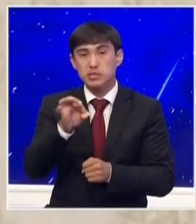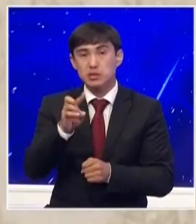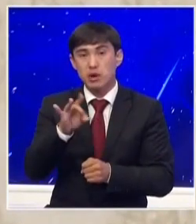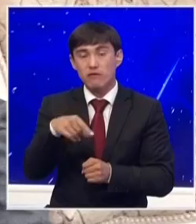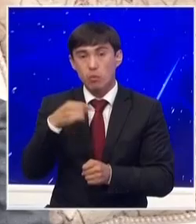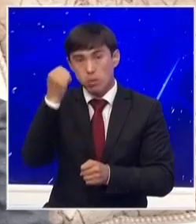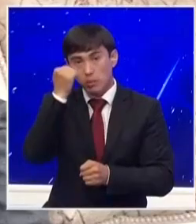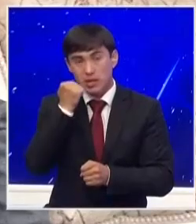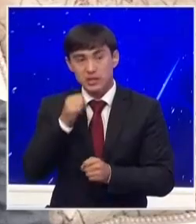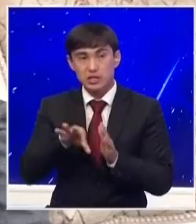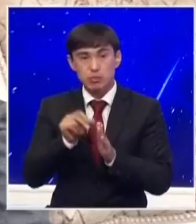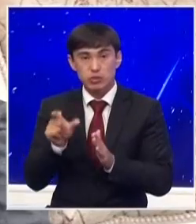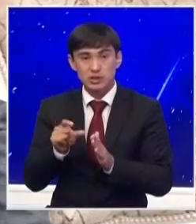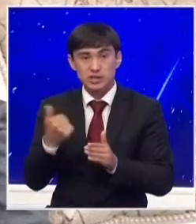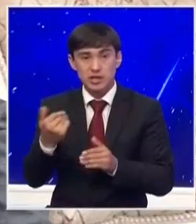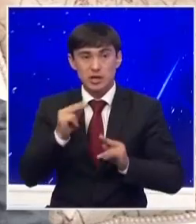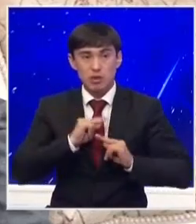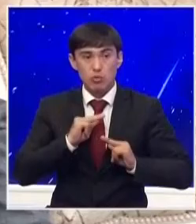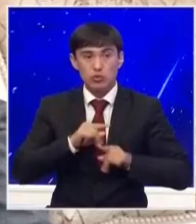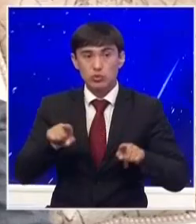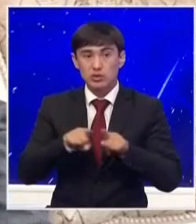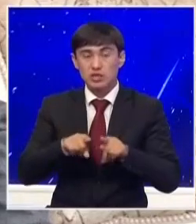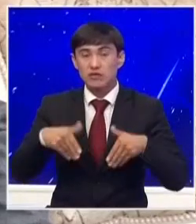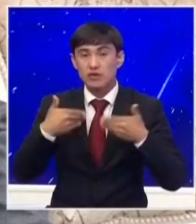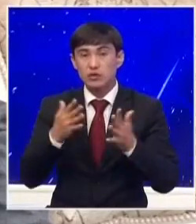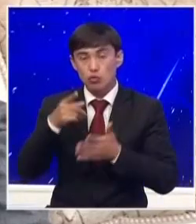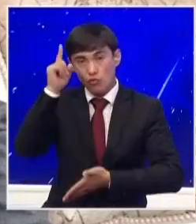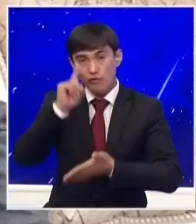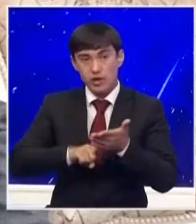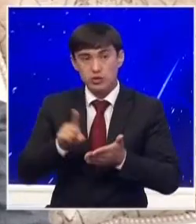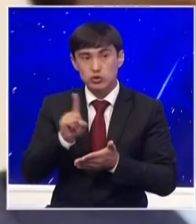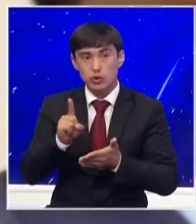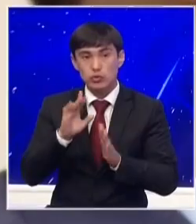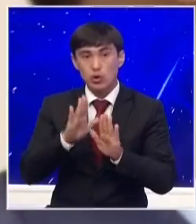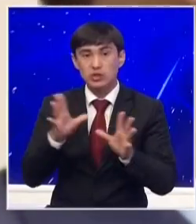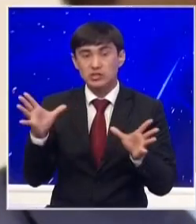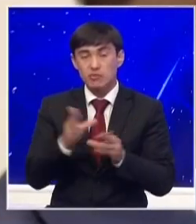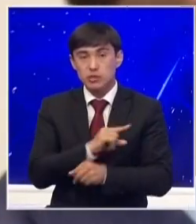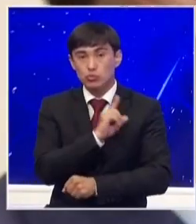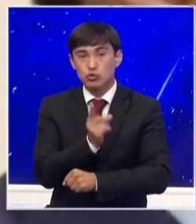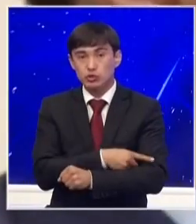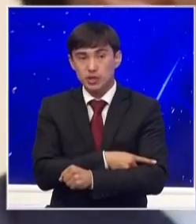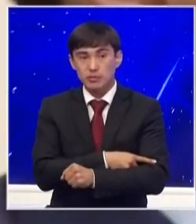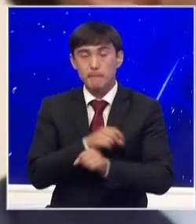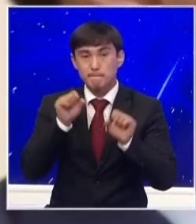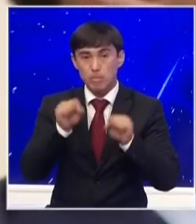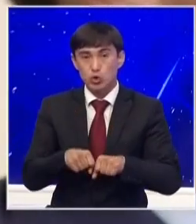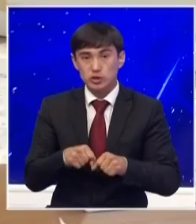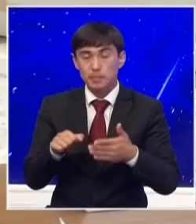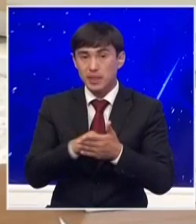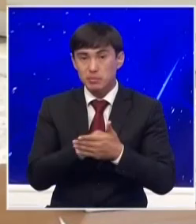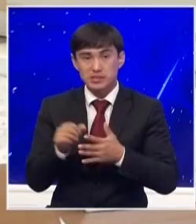Он поблагодарил депутатов за их работу, а также выразил уверенность в том, что только совместными усилиями можно будет